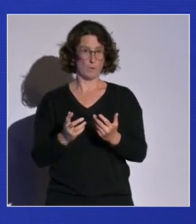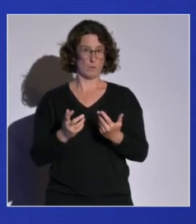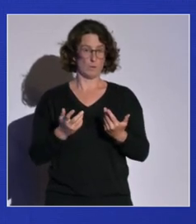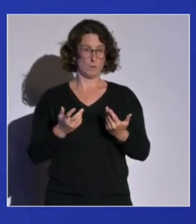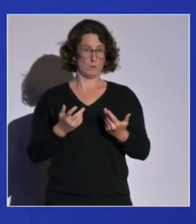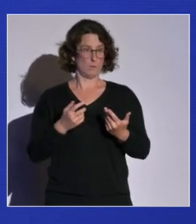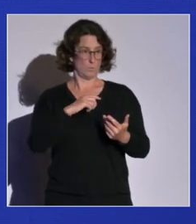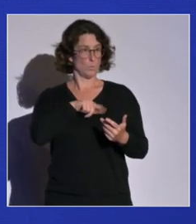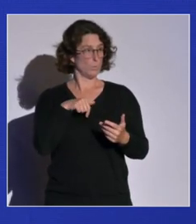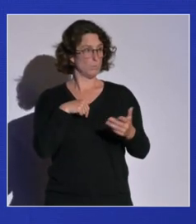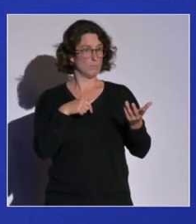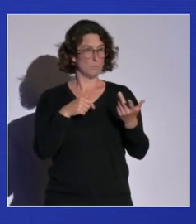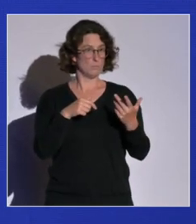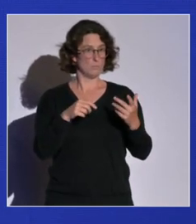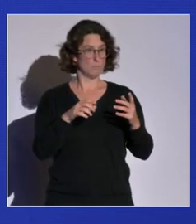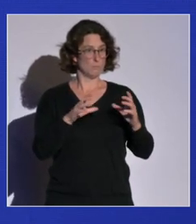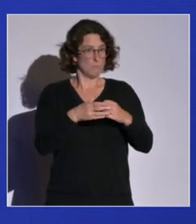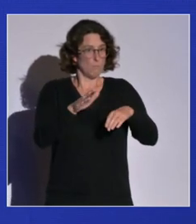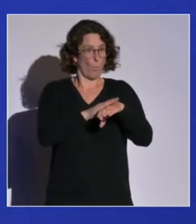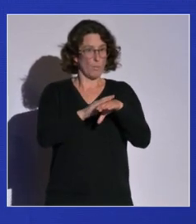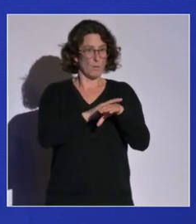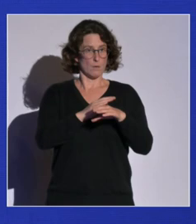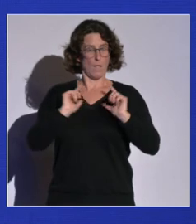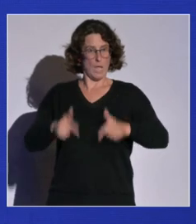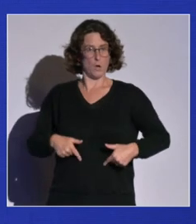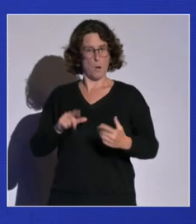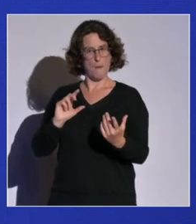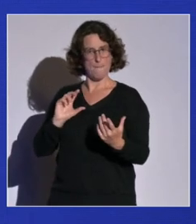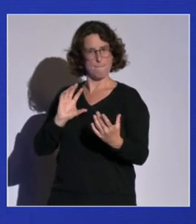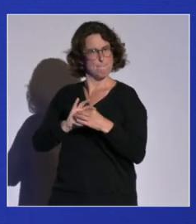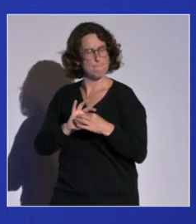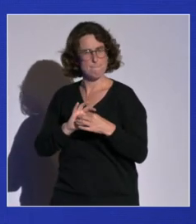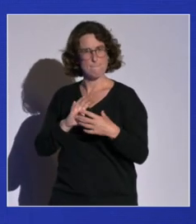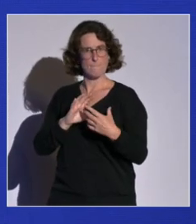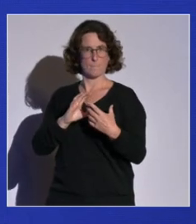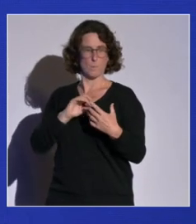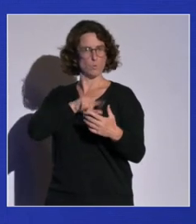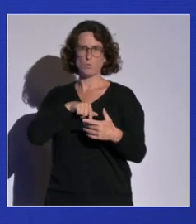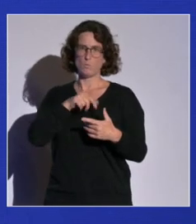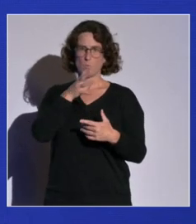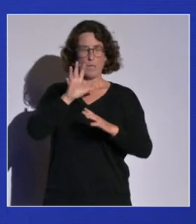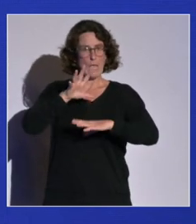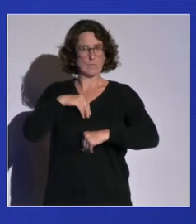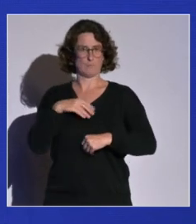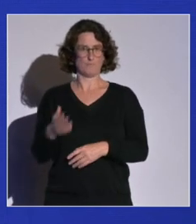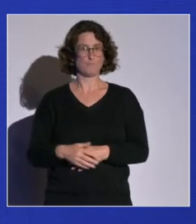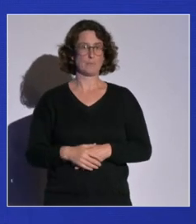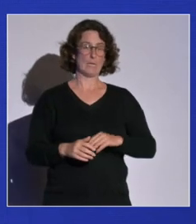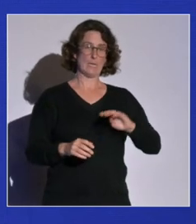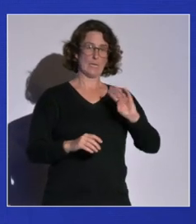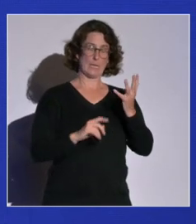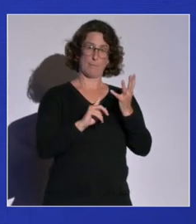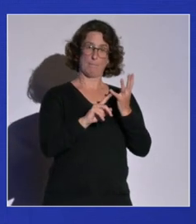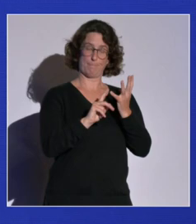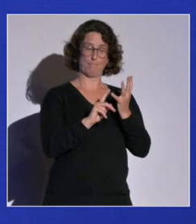profondément attachés à l'école, nous ne devrions pas accepter. Et donc, ça, c'était le quatrième défi. Il y a un cinquième défi, et